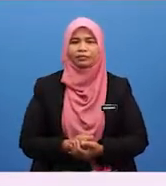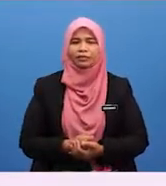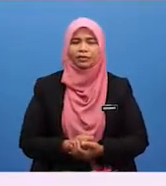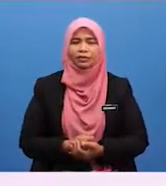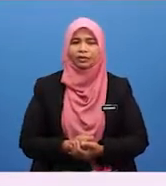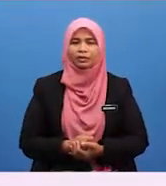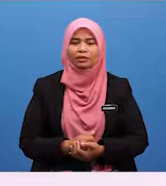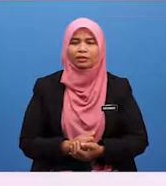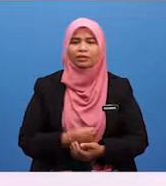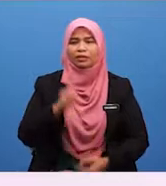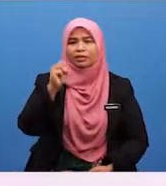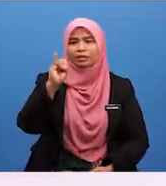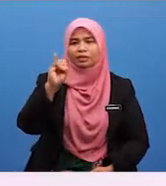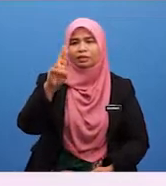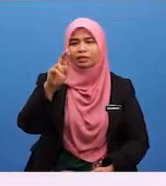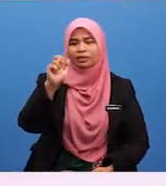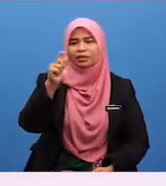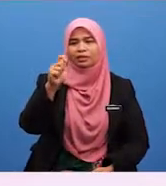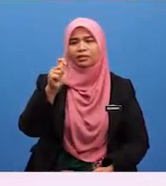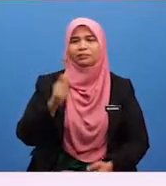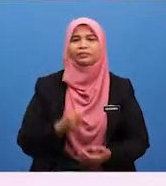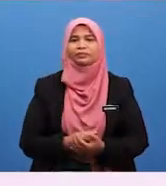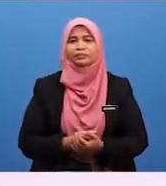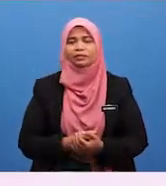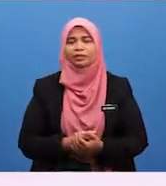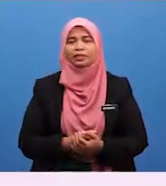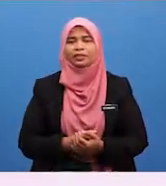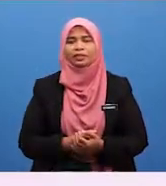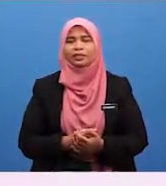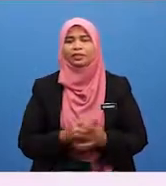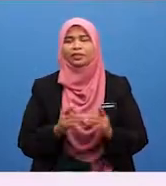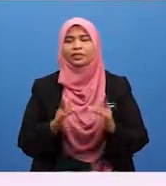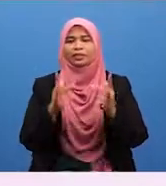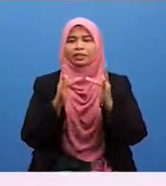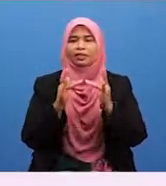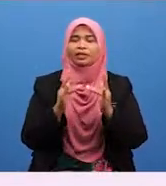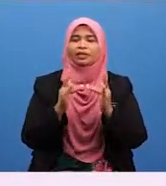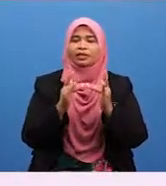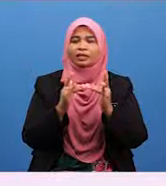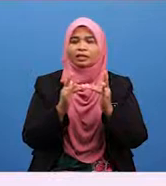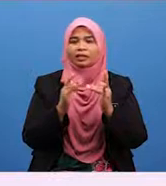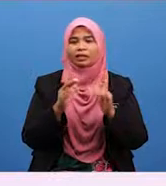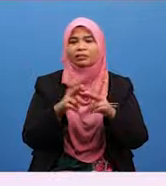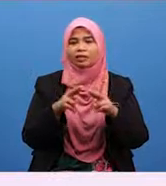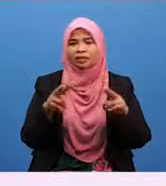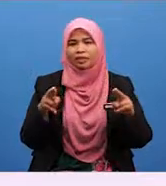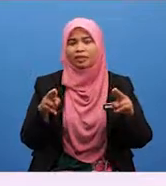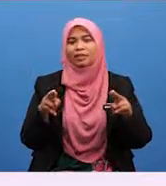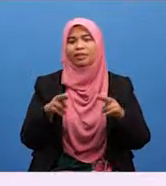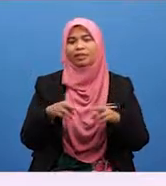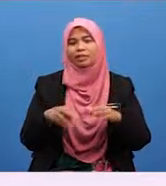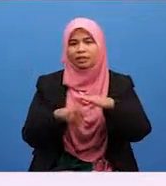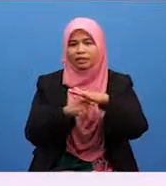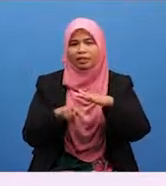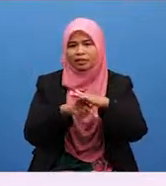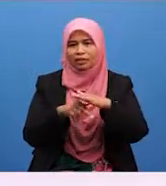Sirat. Sirat ialah titian yang merintangi neraka Jahannam yang akan